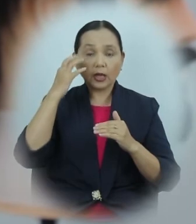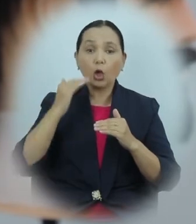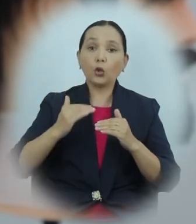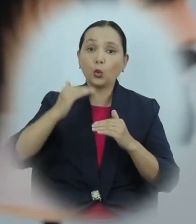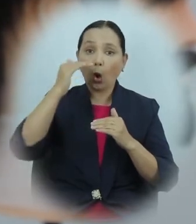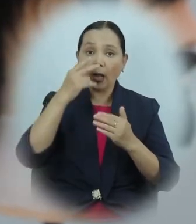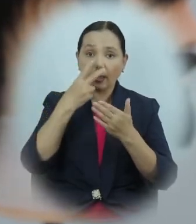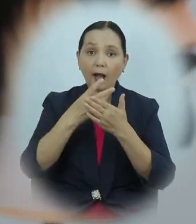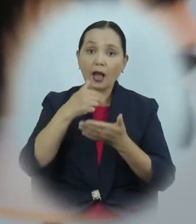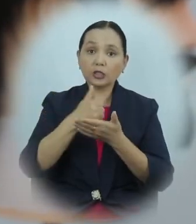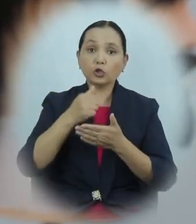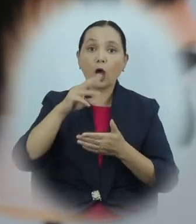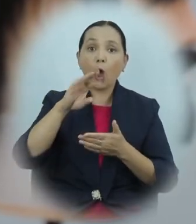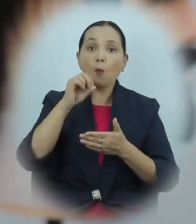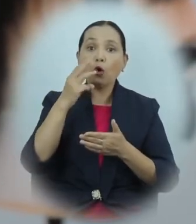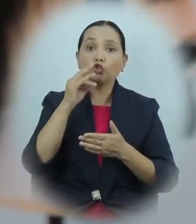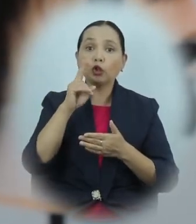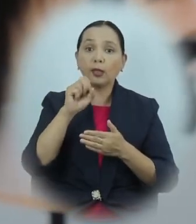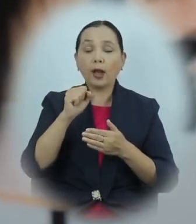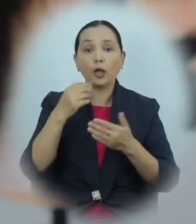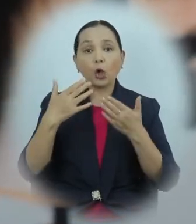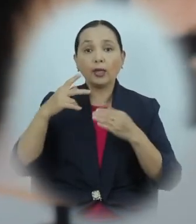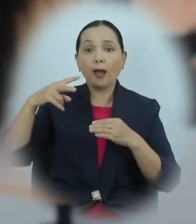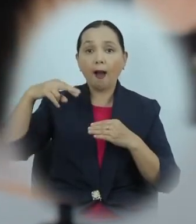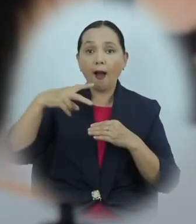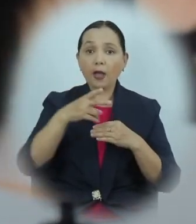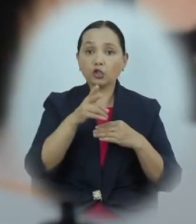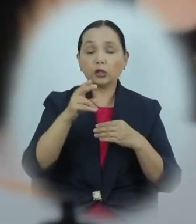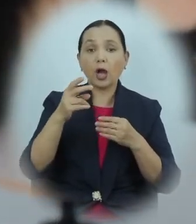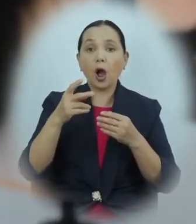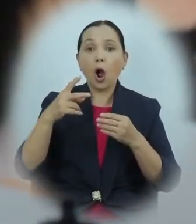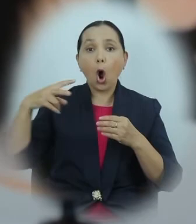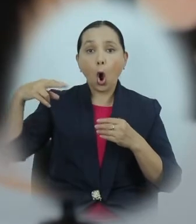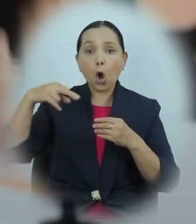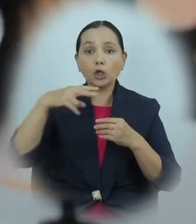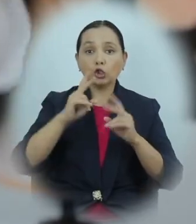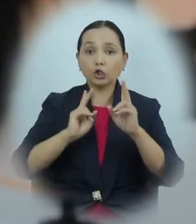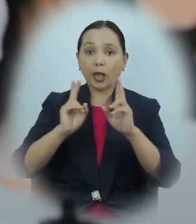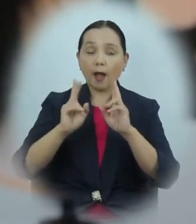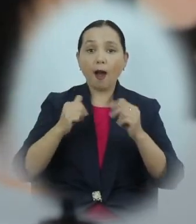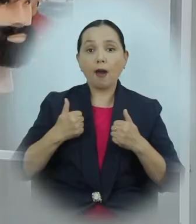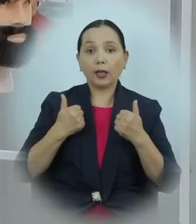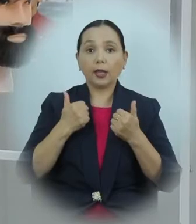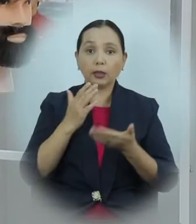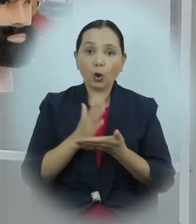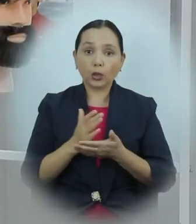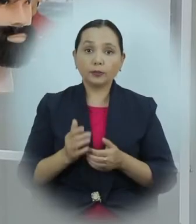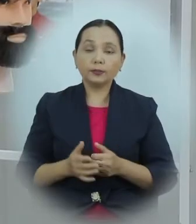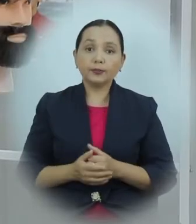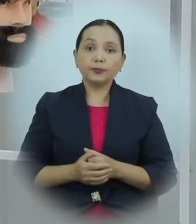Yuqoriga qarashi asosan mashinka soch olishda yoki qaychida soch olishda ikki harakati bor.